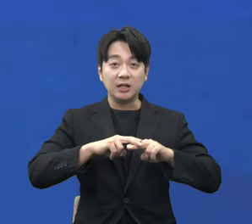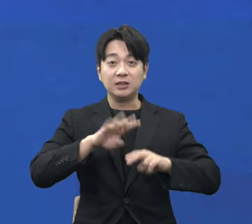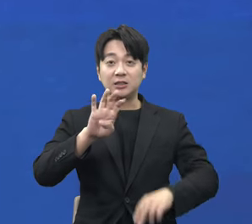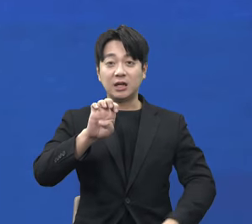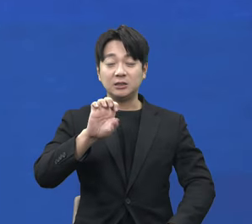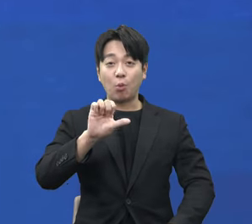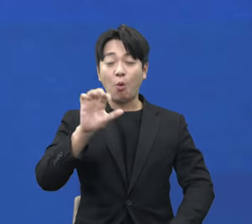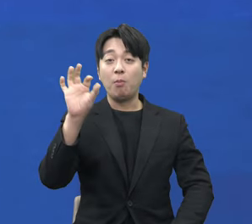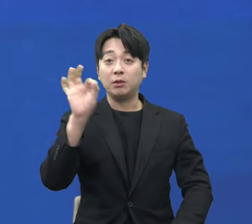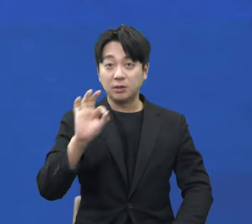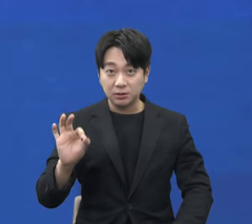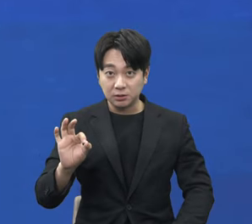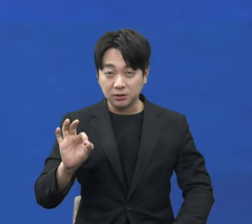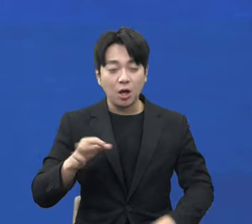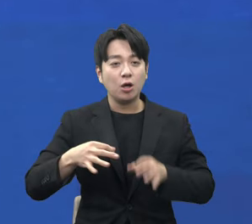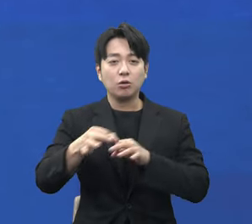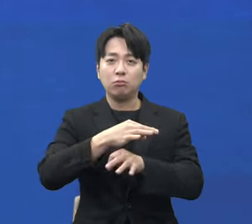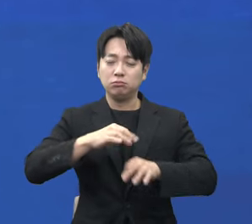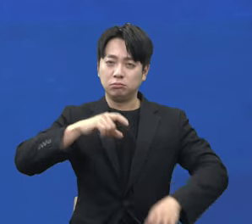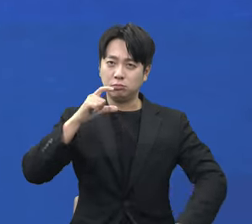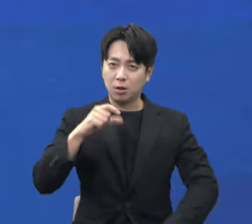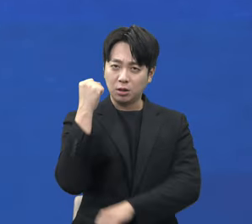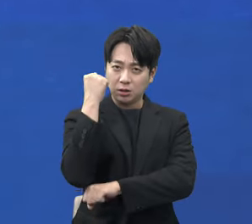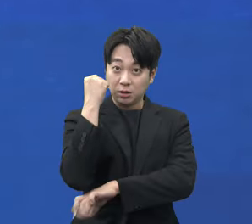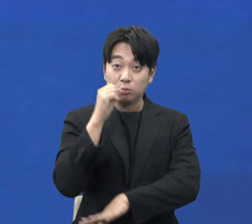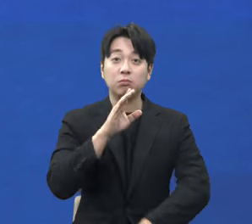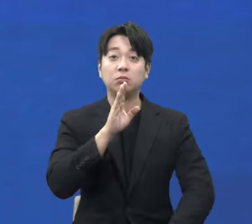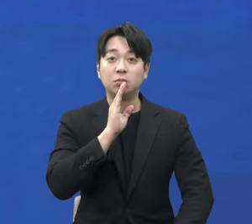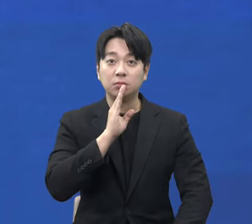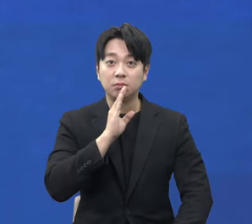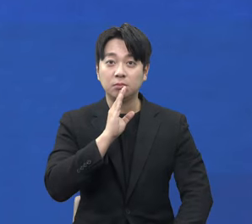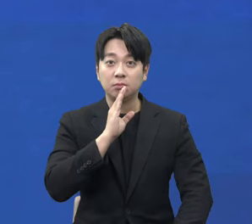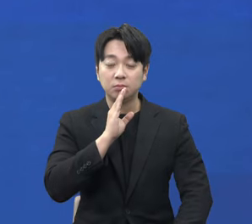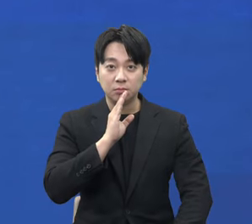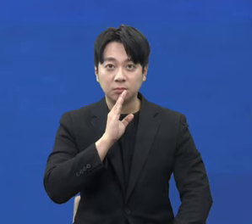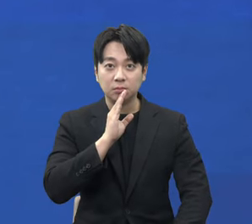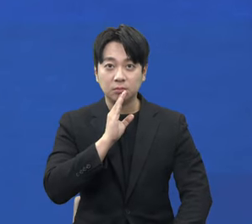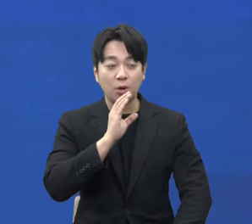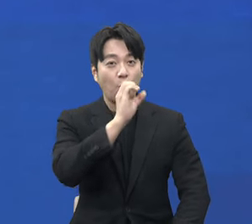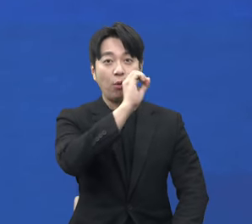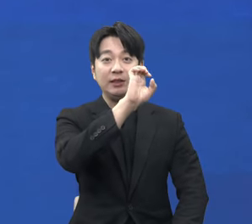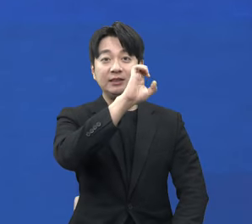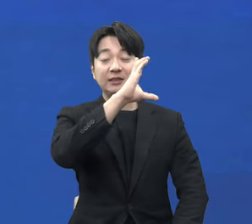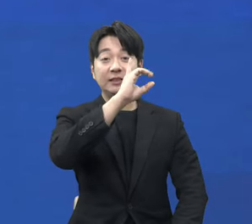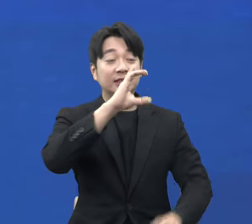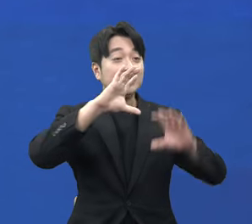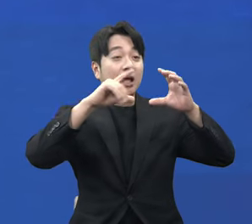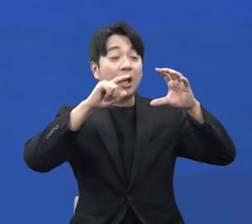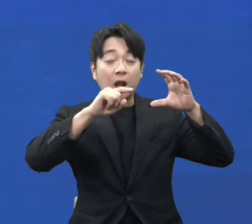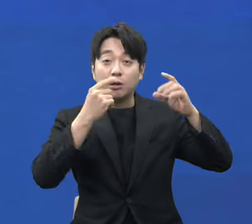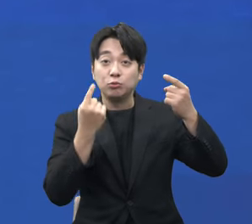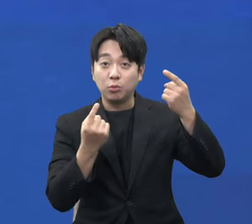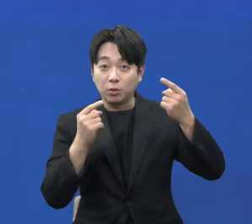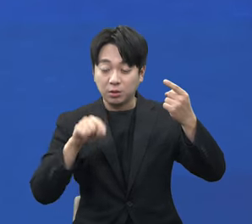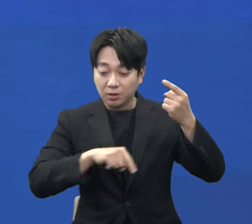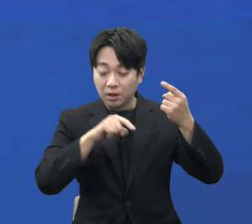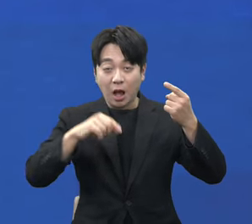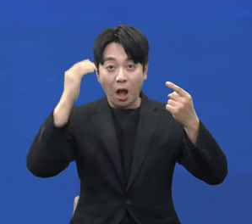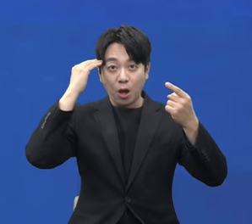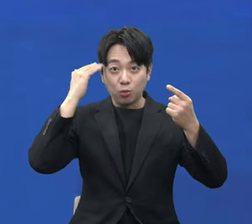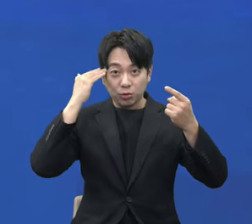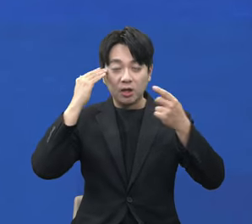45.8%, 우리 경제의 근간입니다. OECD 국가에서도 7위를 차지하는 소상공인들은